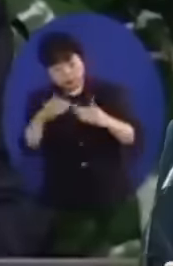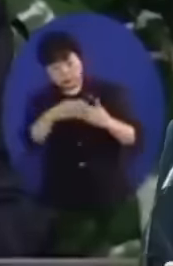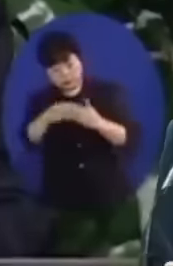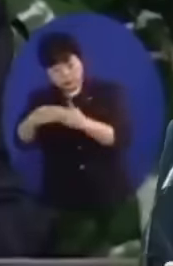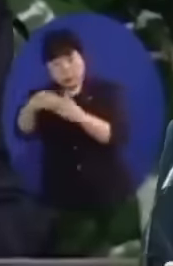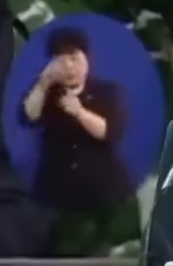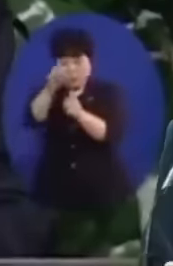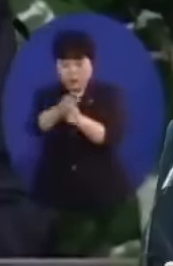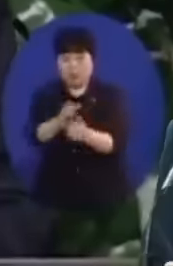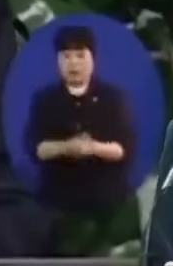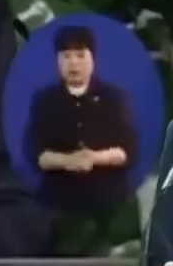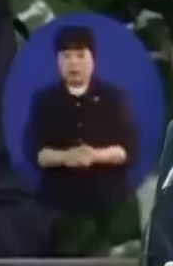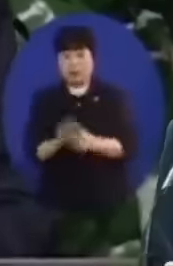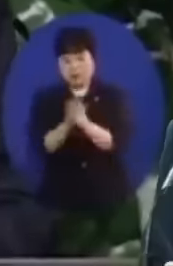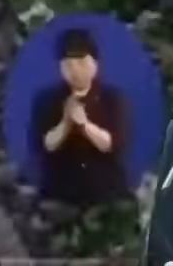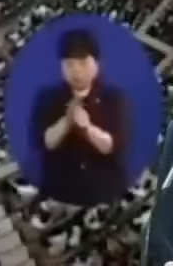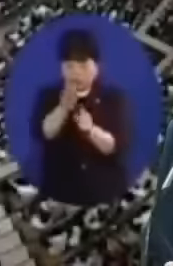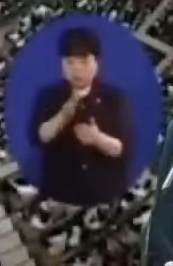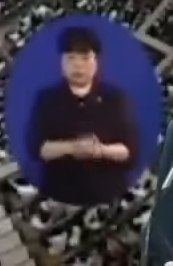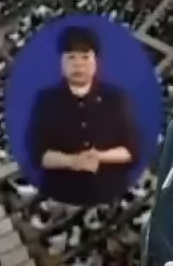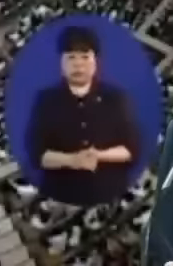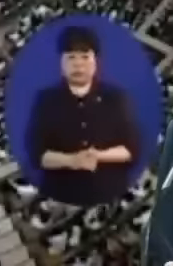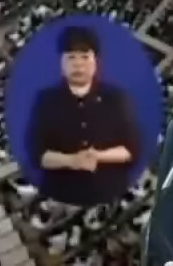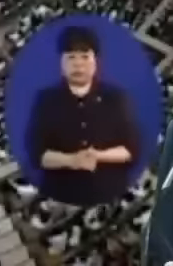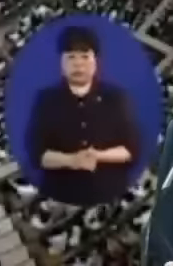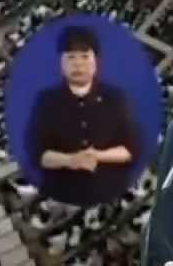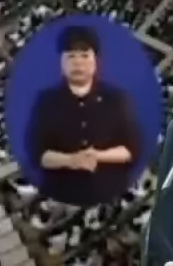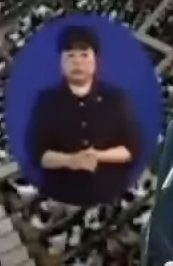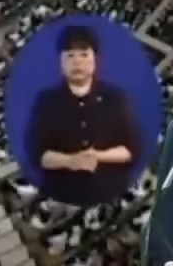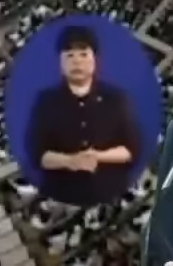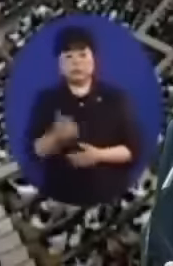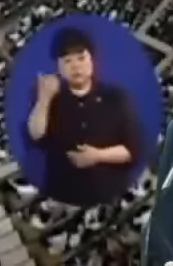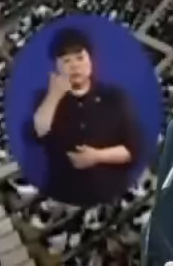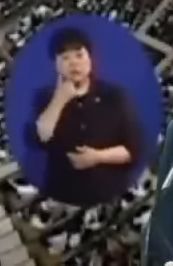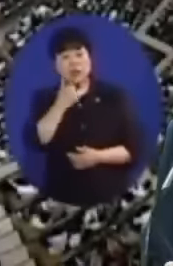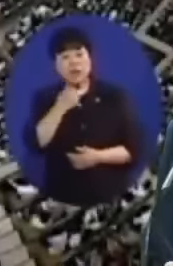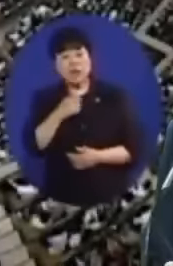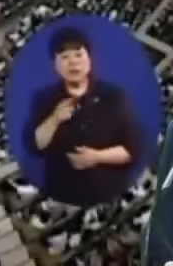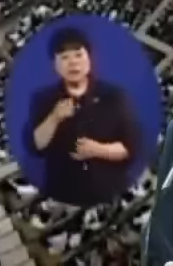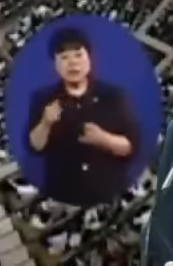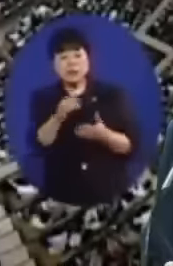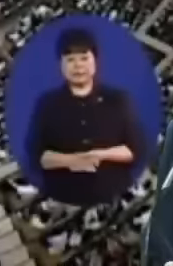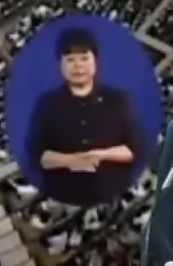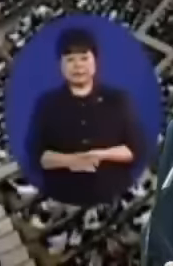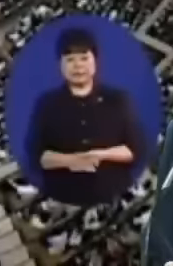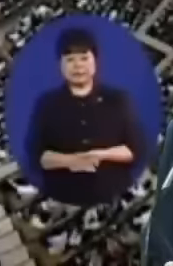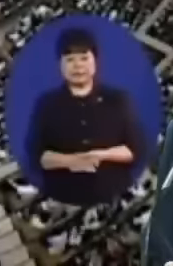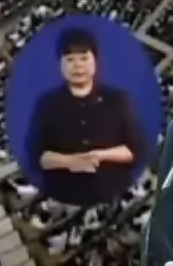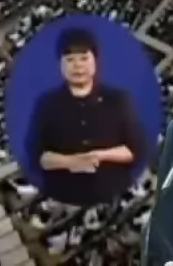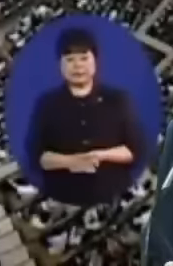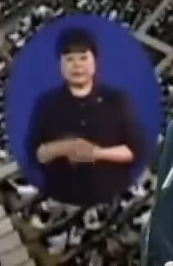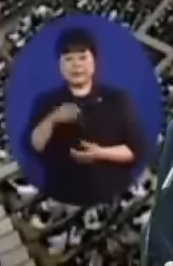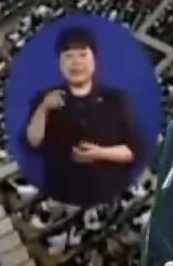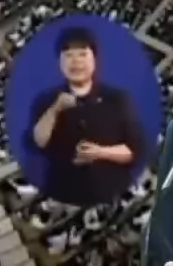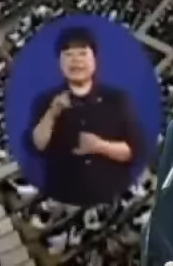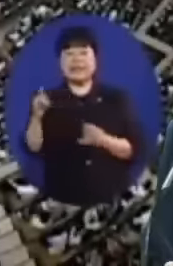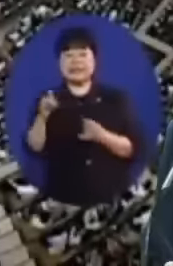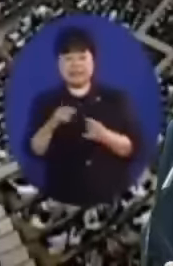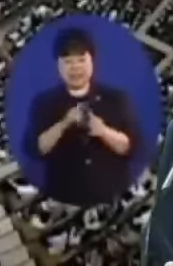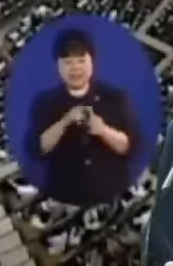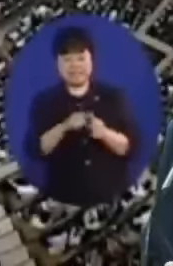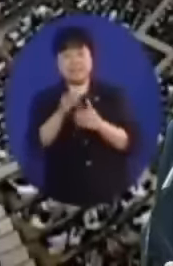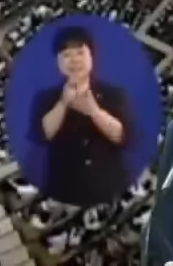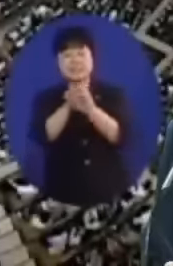맡겨서 돌봐주었다. 예수님께서 말씀하십니다. 누가 이 사람의 친구냐? 사마리아인의 친구인